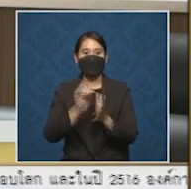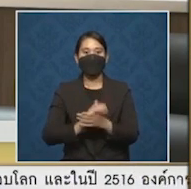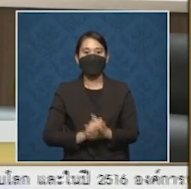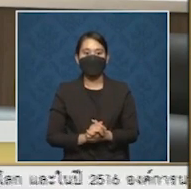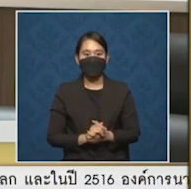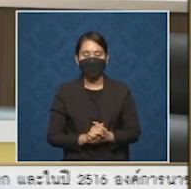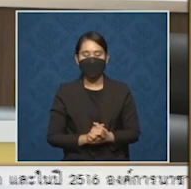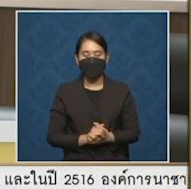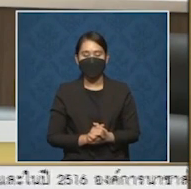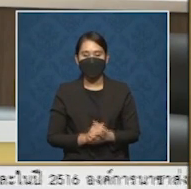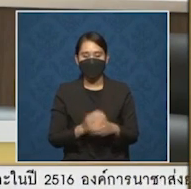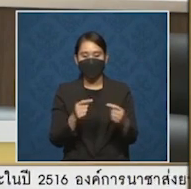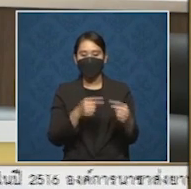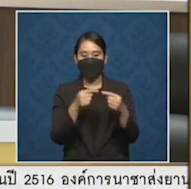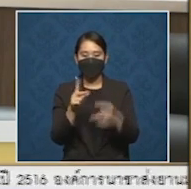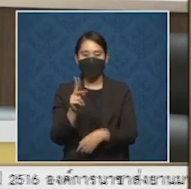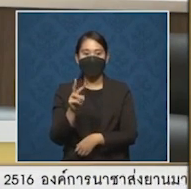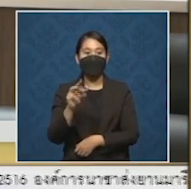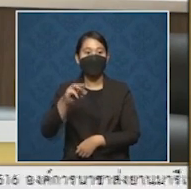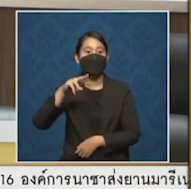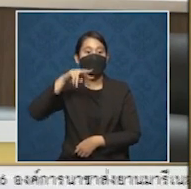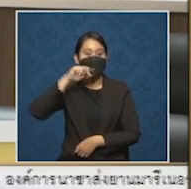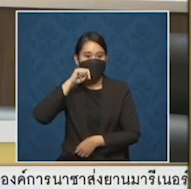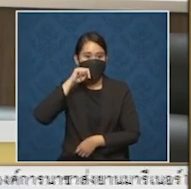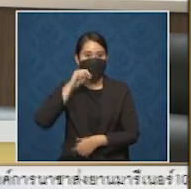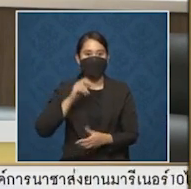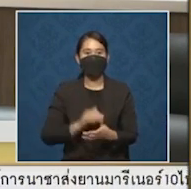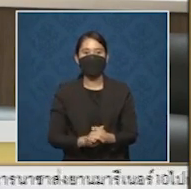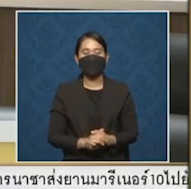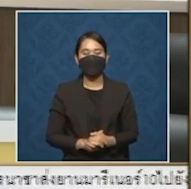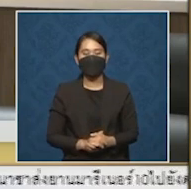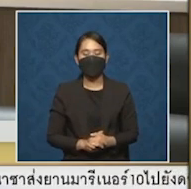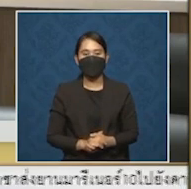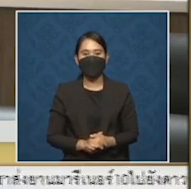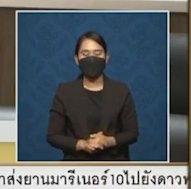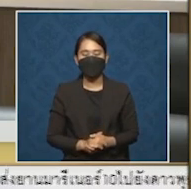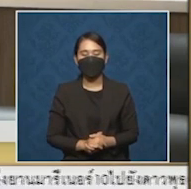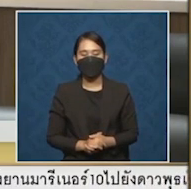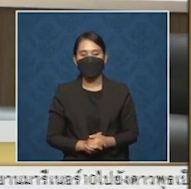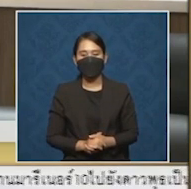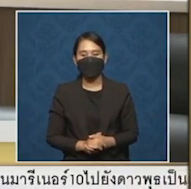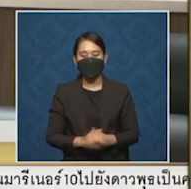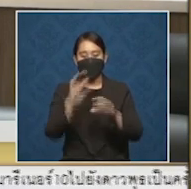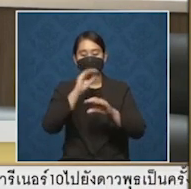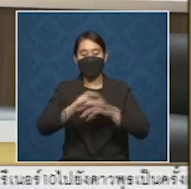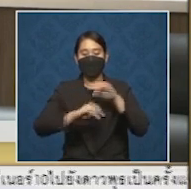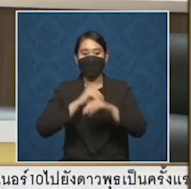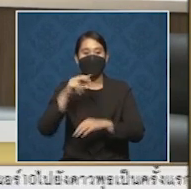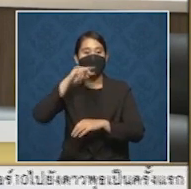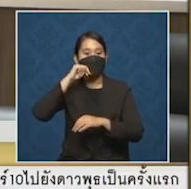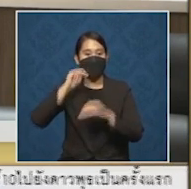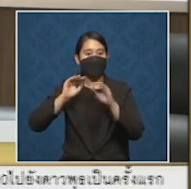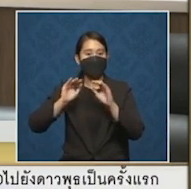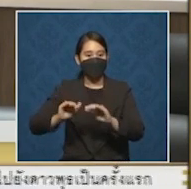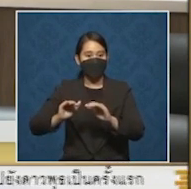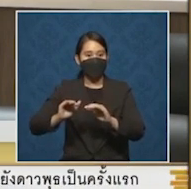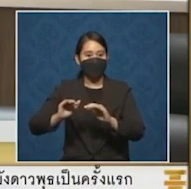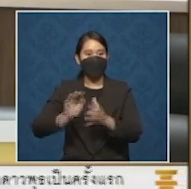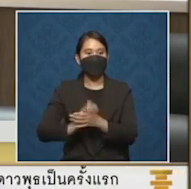าจให้กับประชาชนตัดสินใจให้แต่ละพรรคการเมืองเนี่ยเสนอนโยบายให้ประชาชนเลือกอย่างยุติธรรมเพื่อคืนความหวังให้กับสัง